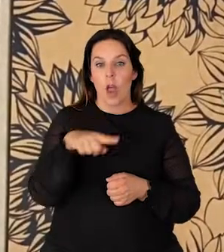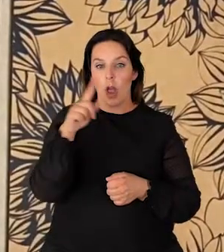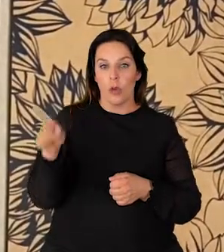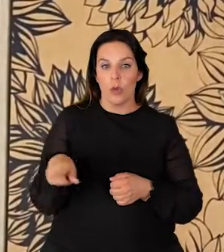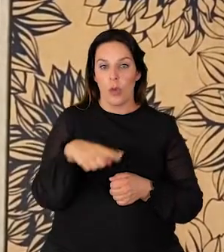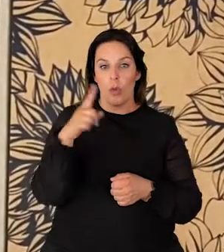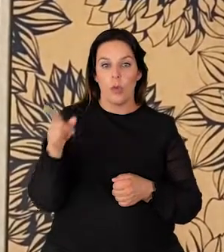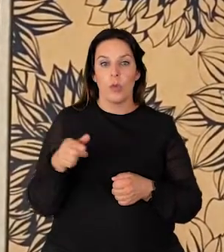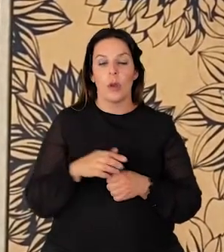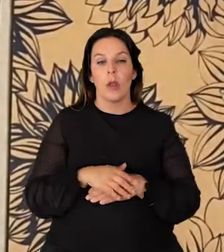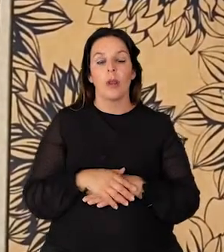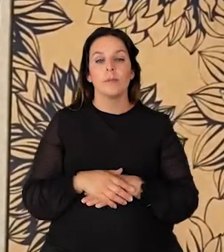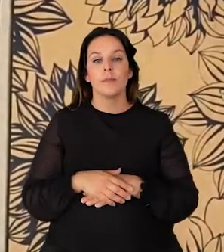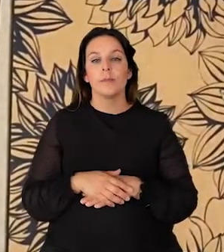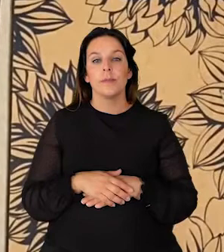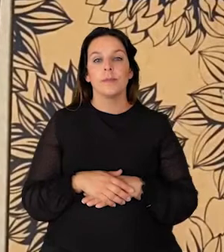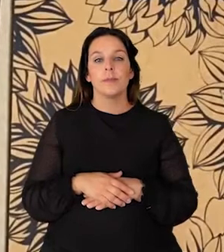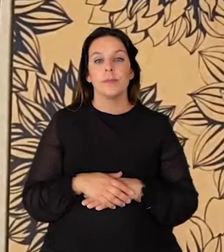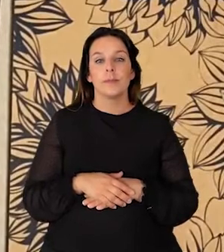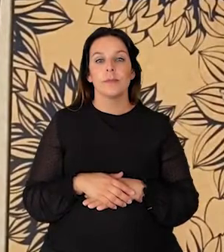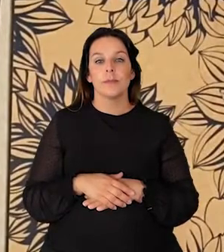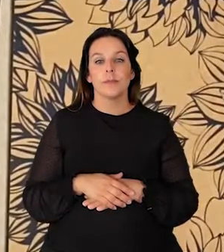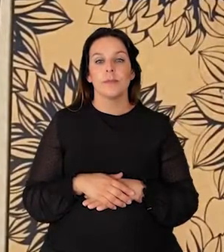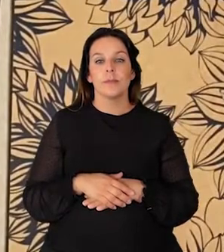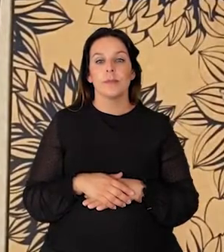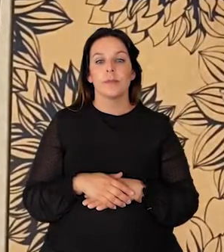Ja przygotuję sobie jeszcze jedne frędzle.